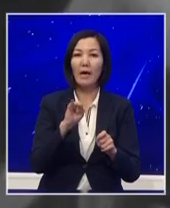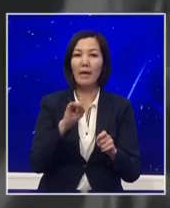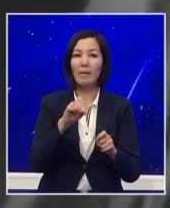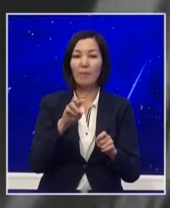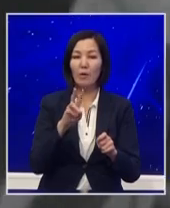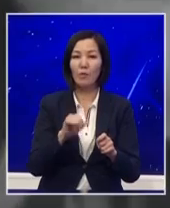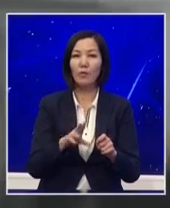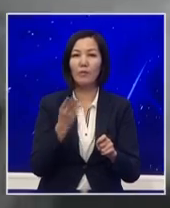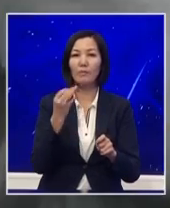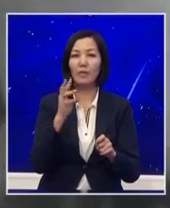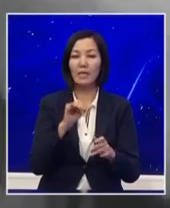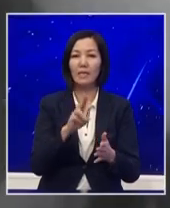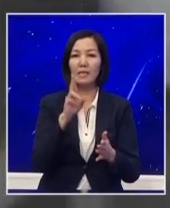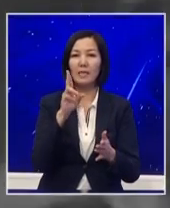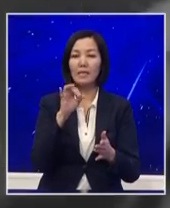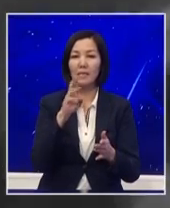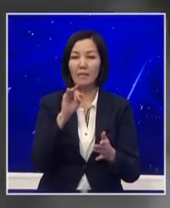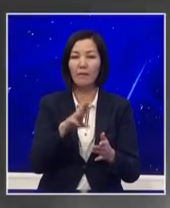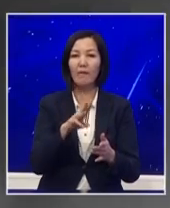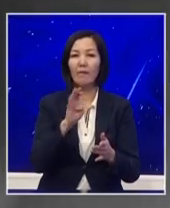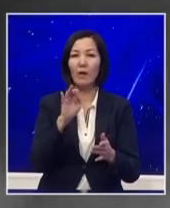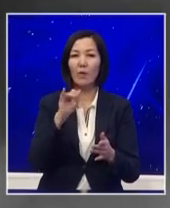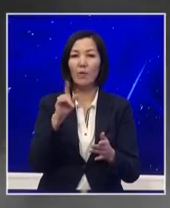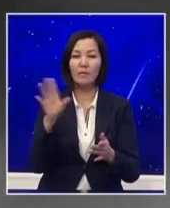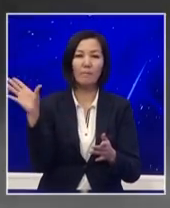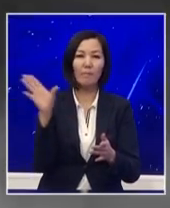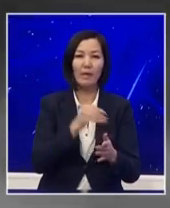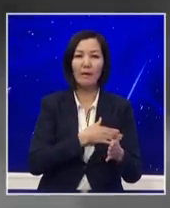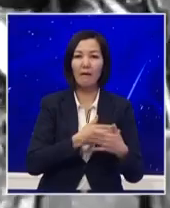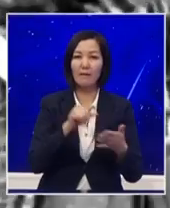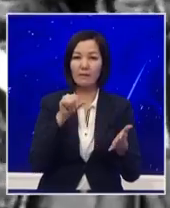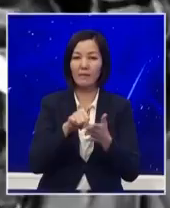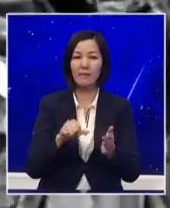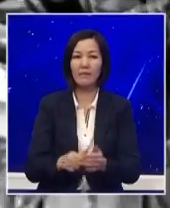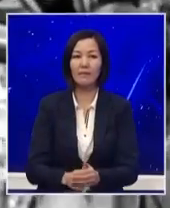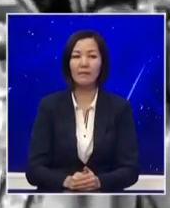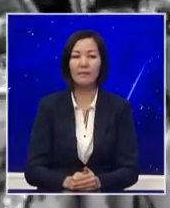Жұмат Шанин, Қаныш Сәтбаев, Мұхтар Әуезовтер тегіс атсалысты.